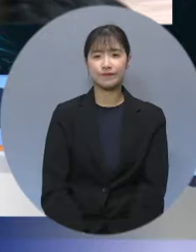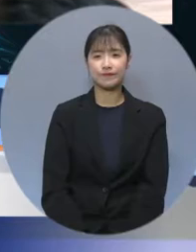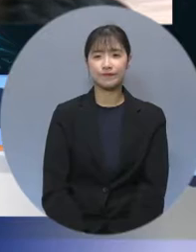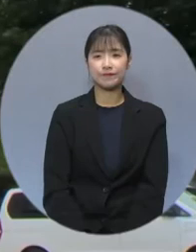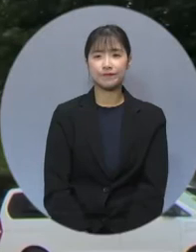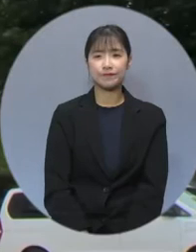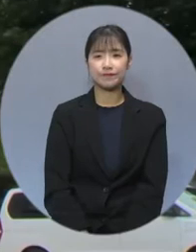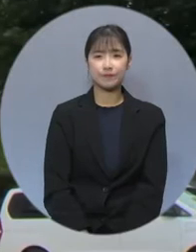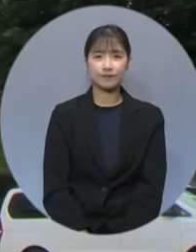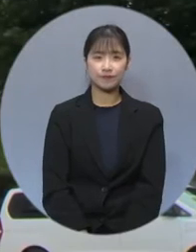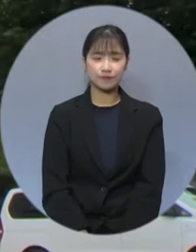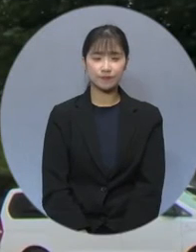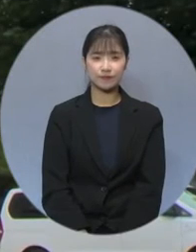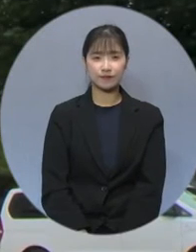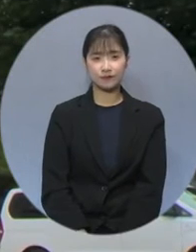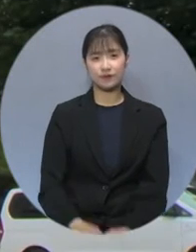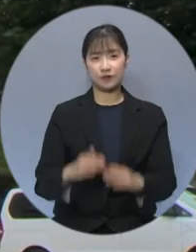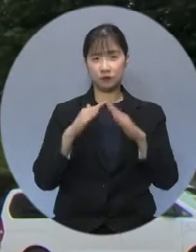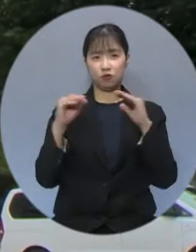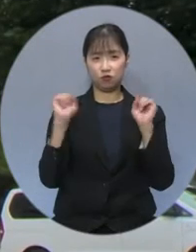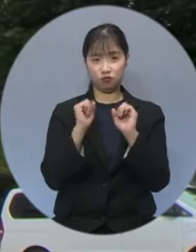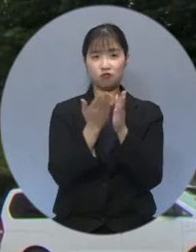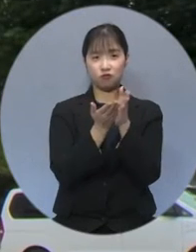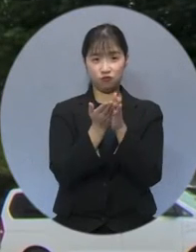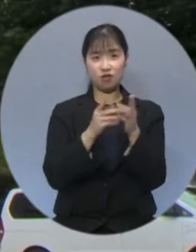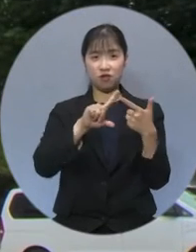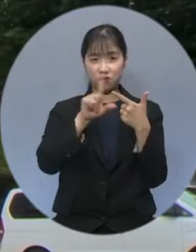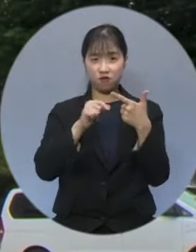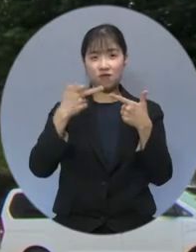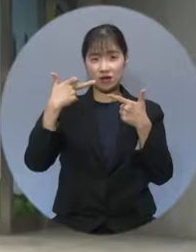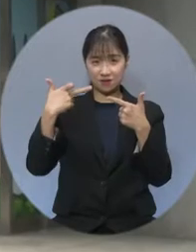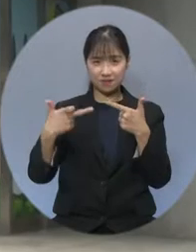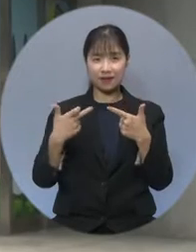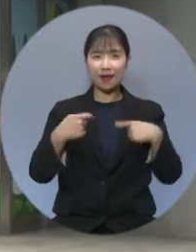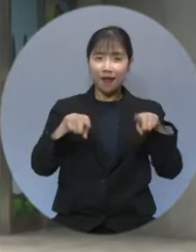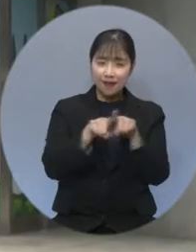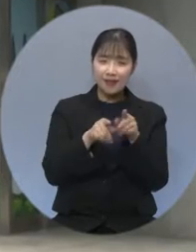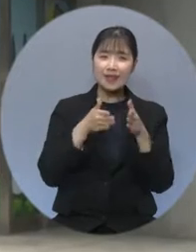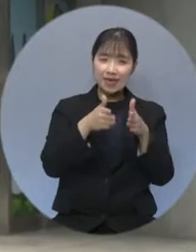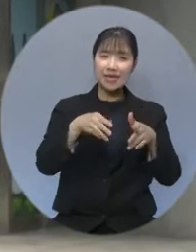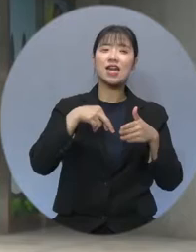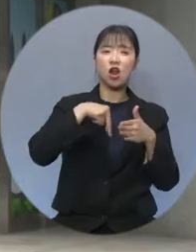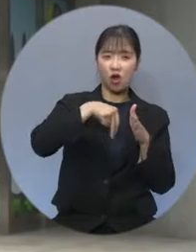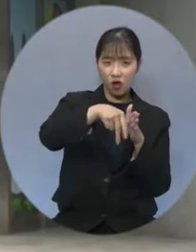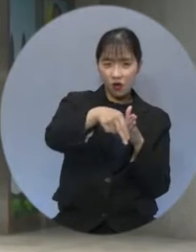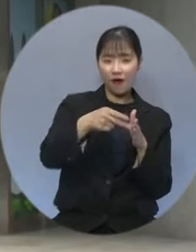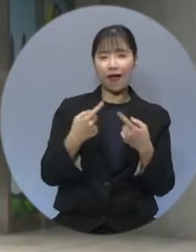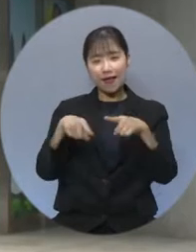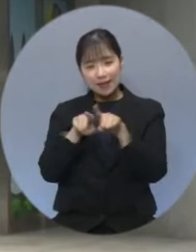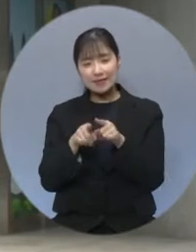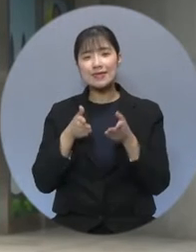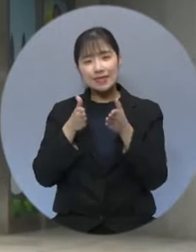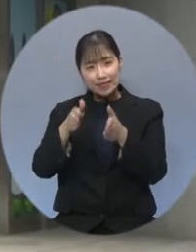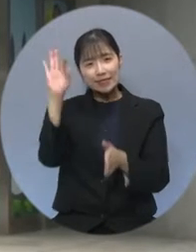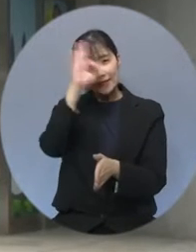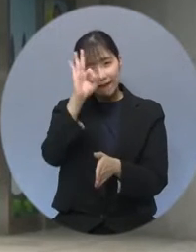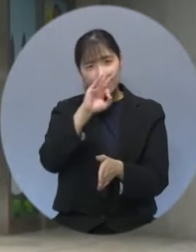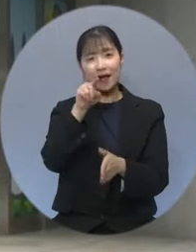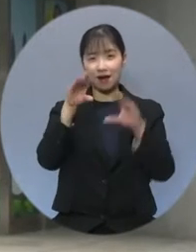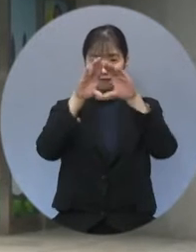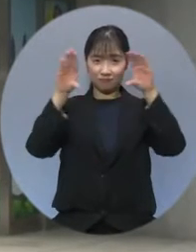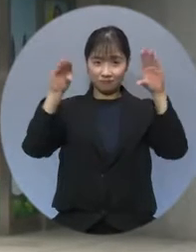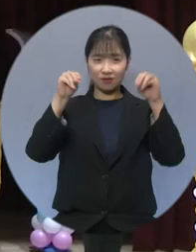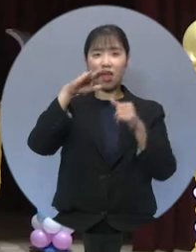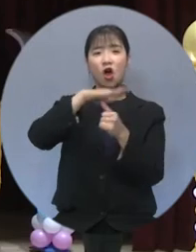보도합니다. 전북 군산시가 6월 17일 같은 길을 걷다, 같이 길을 찾다라는 주제로 군산